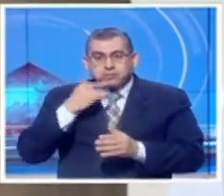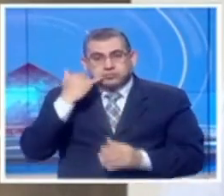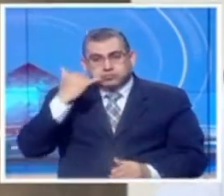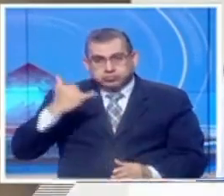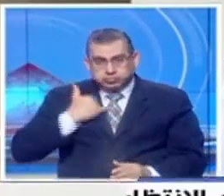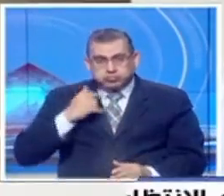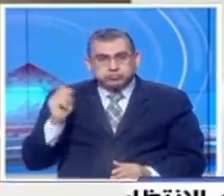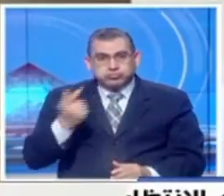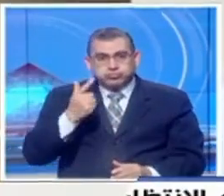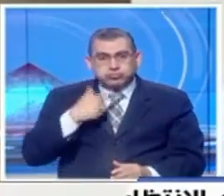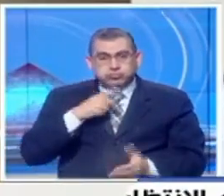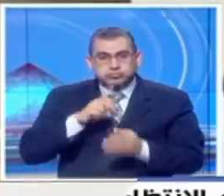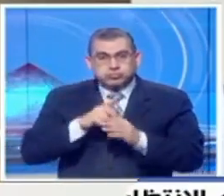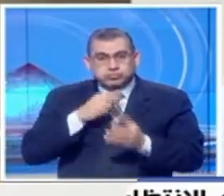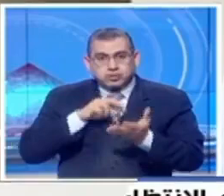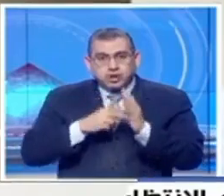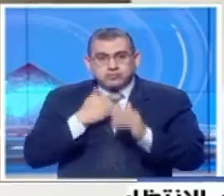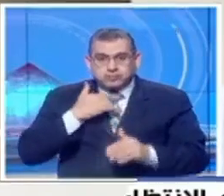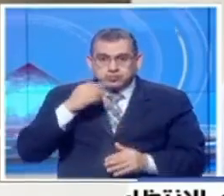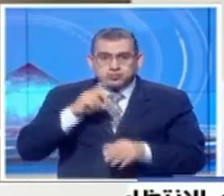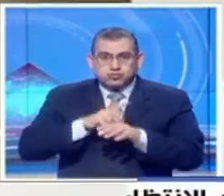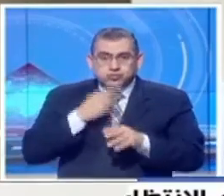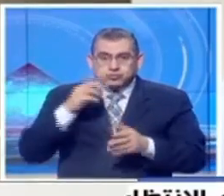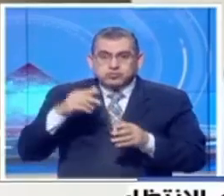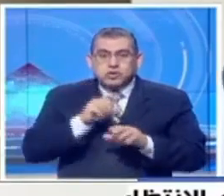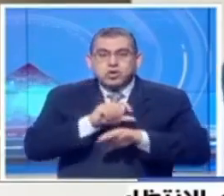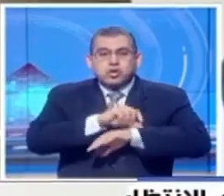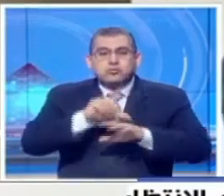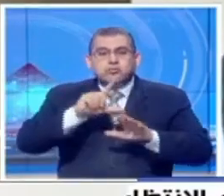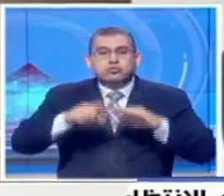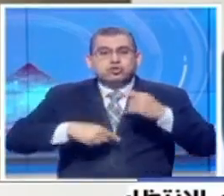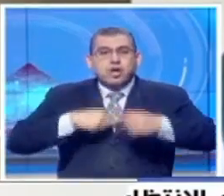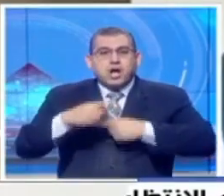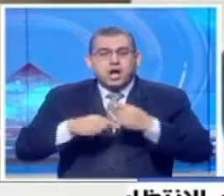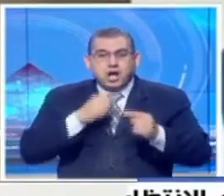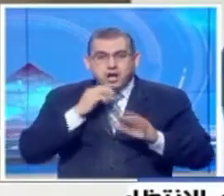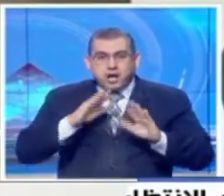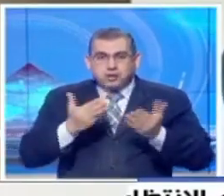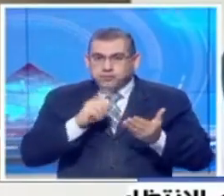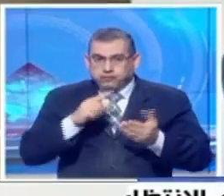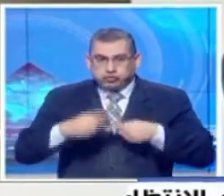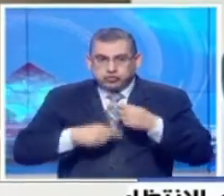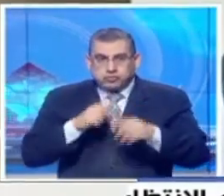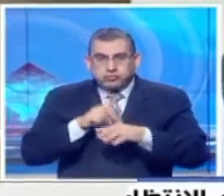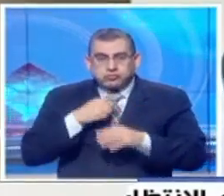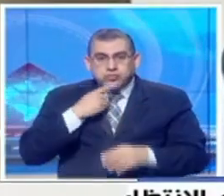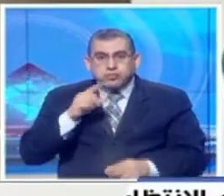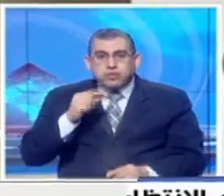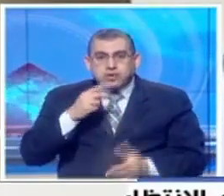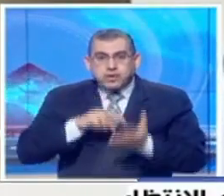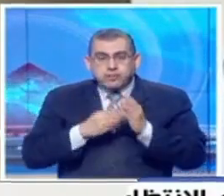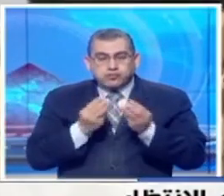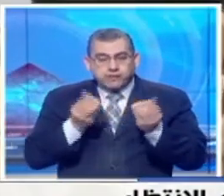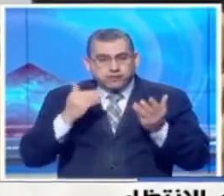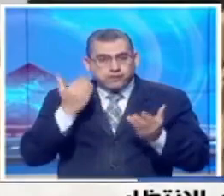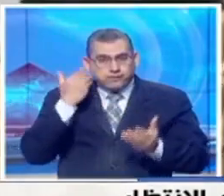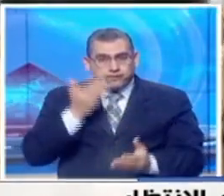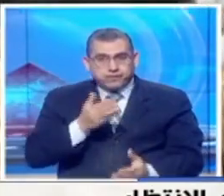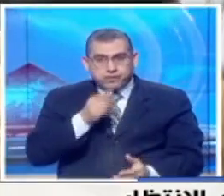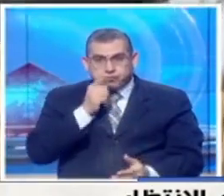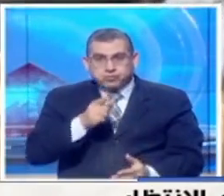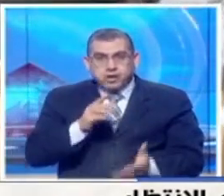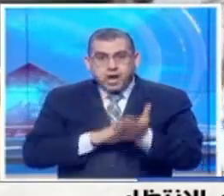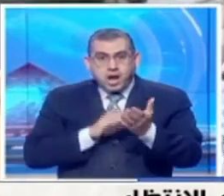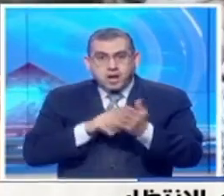بينا، متواجدين معاه على طول 7 ايام في الاسبوع تقريبا بنرد على التليفون، مفيش مشكله خالص، ولكن احنا متميزين في حاجات كتيره جدا.